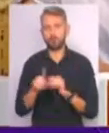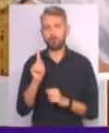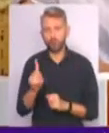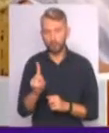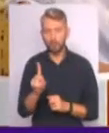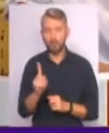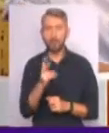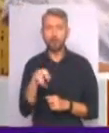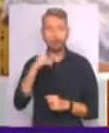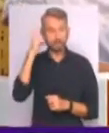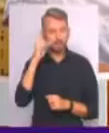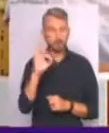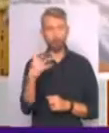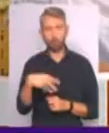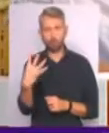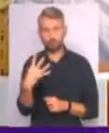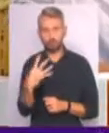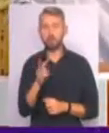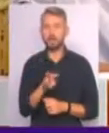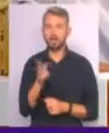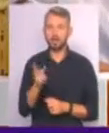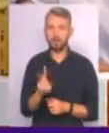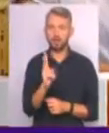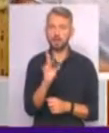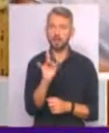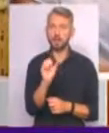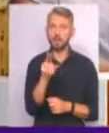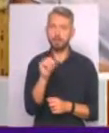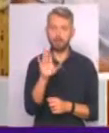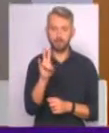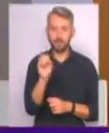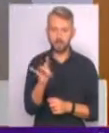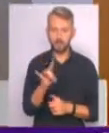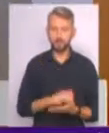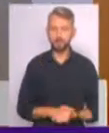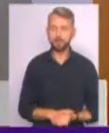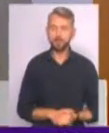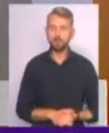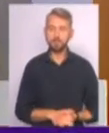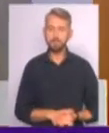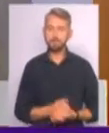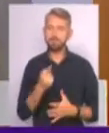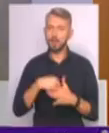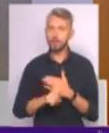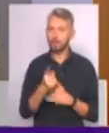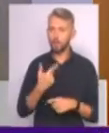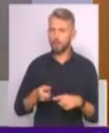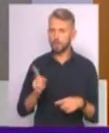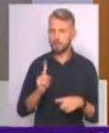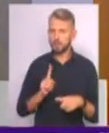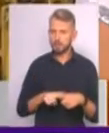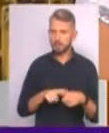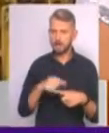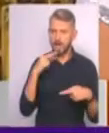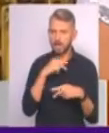223-09-71, код Києва 044, Марина Михайлівна Крапівнер. Пані Марино, тобто ці